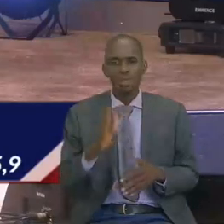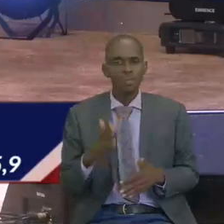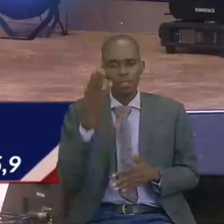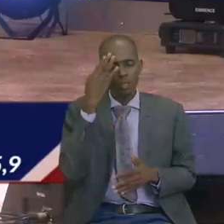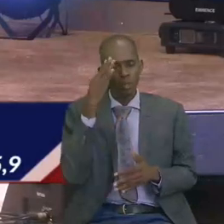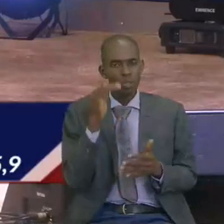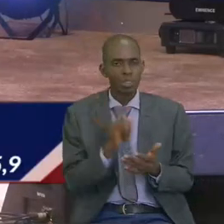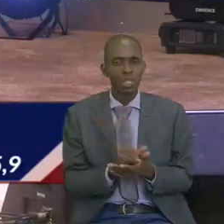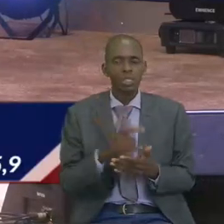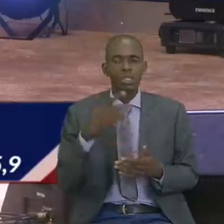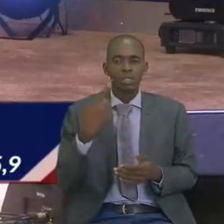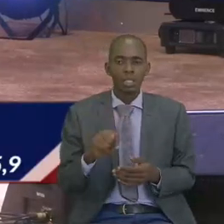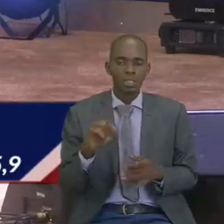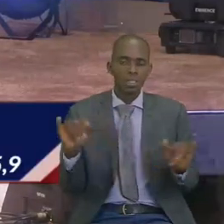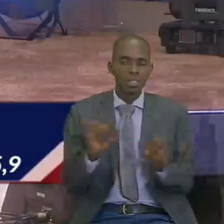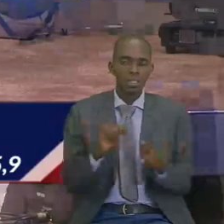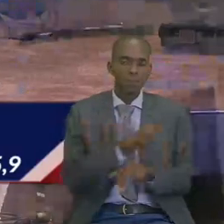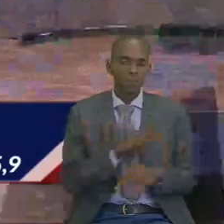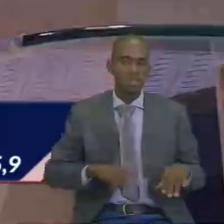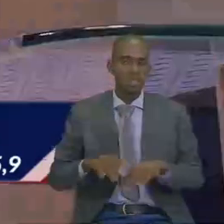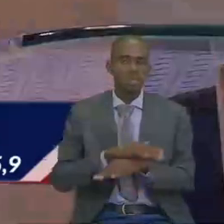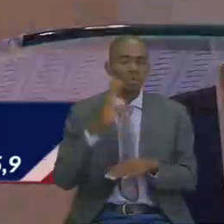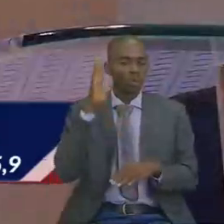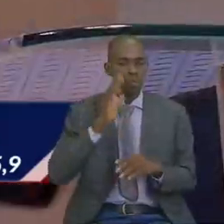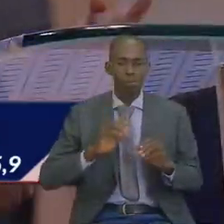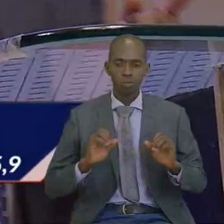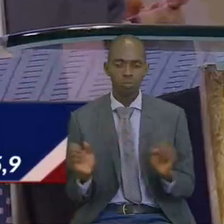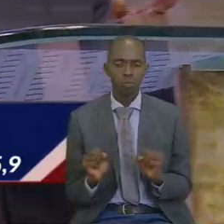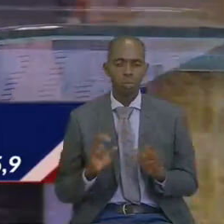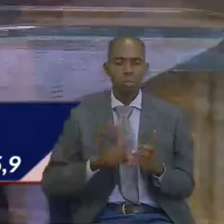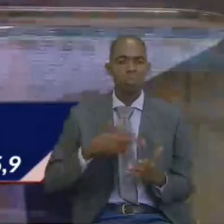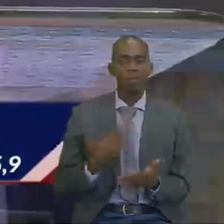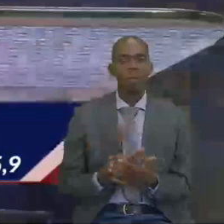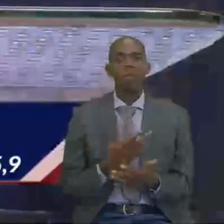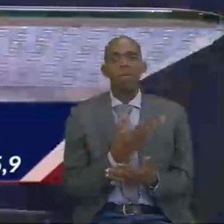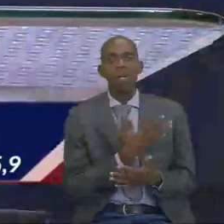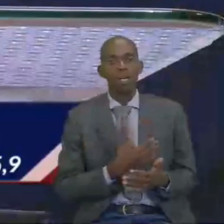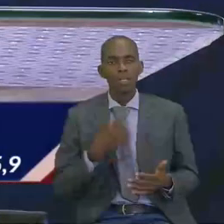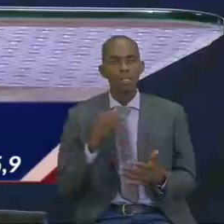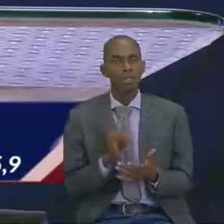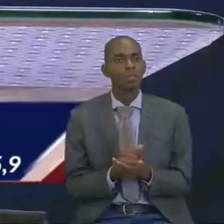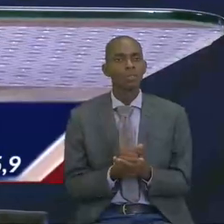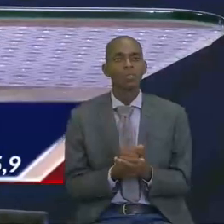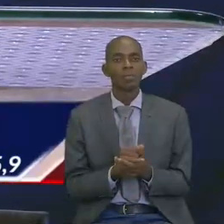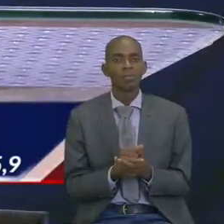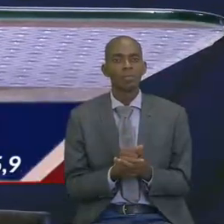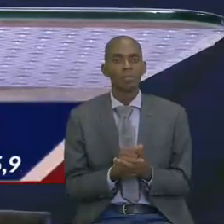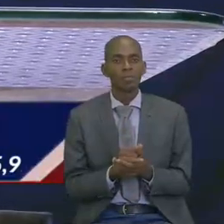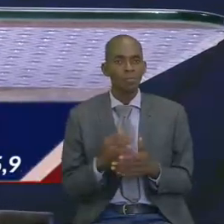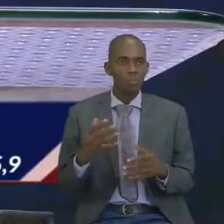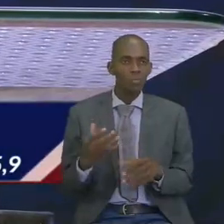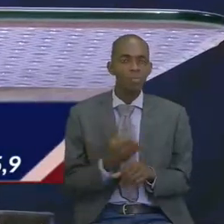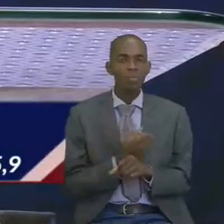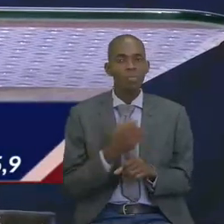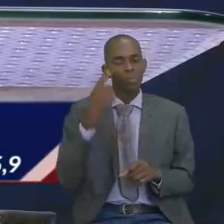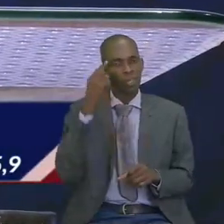écrasée. Mais c'est dit ici, verset 8, soudain, Babylone tombe, elle est brisée. Gémissez sur elle, prenez du baume pour sa